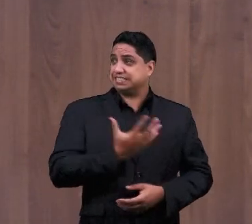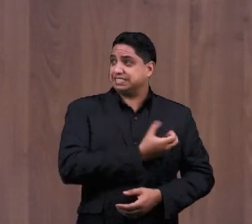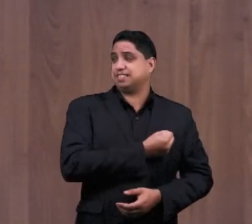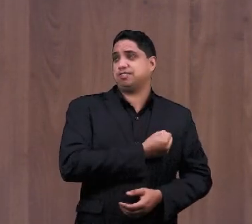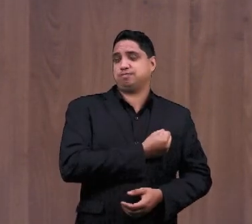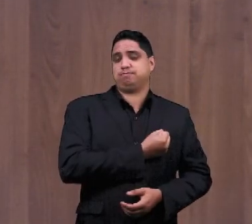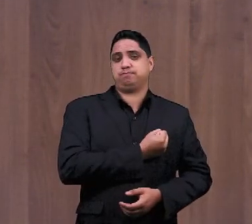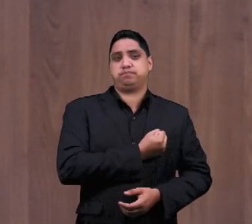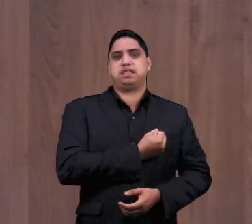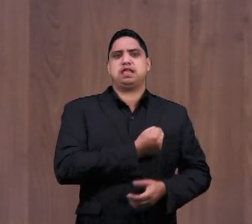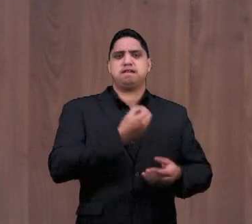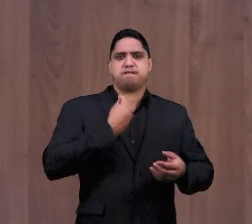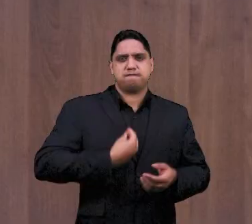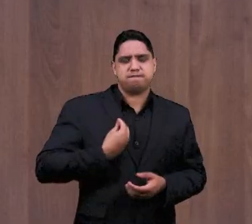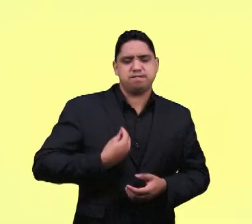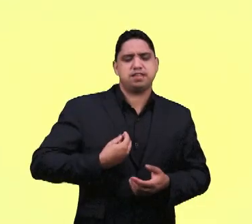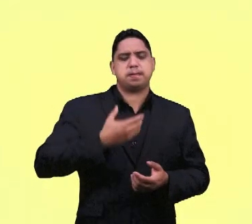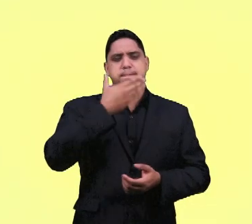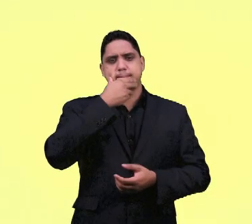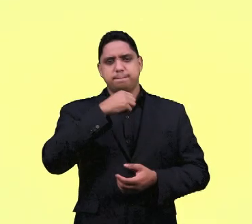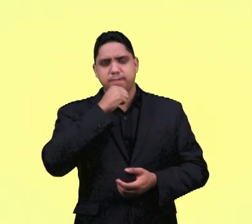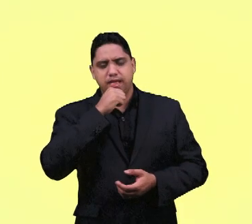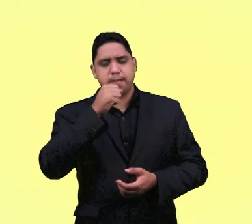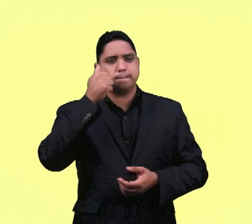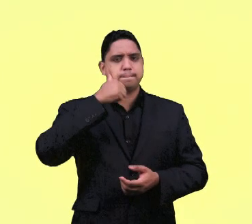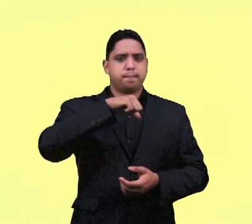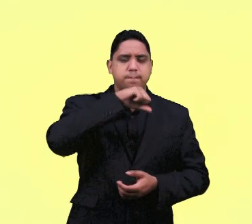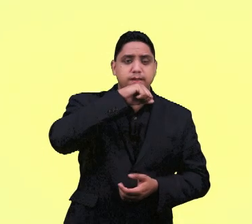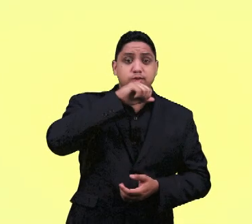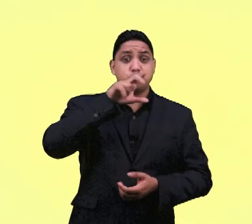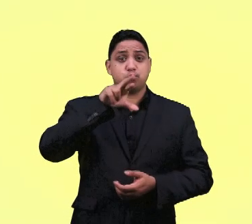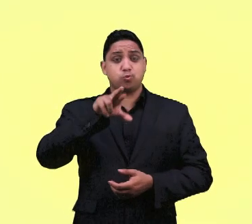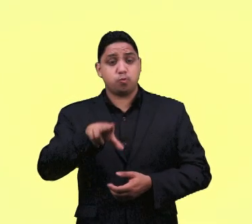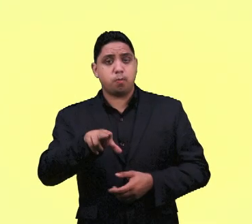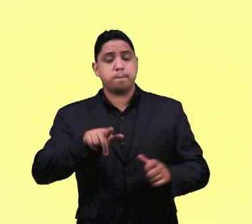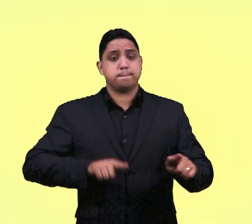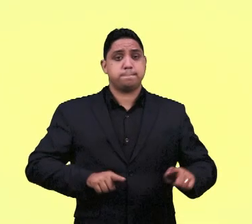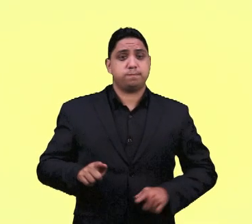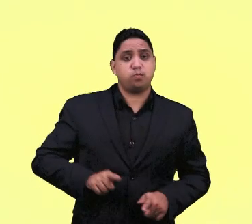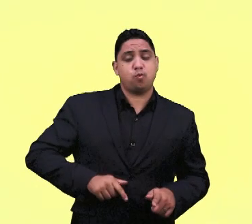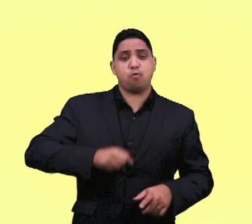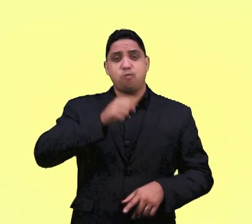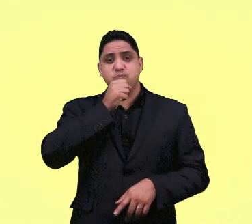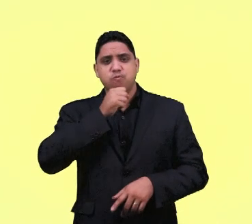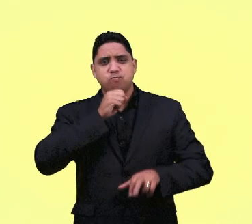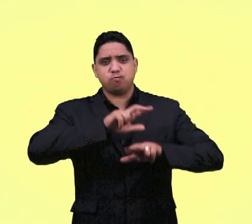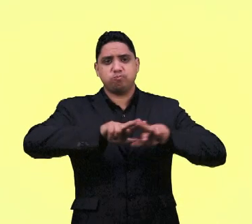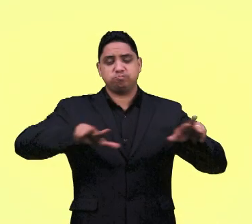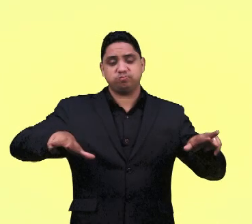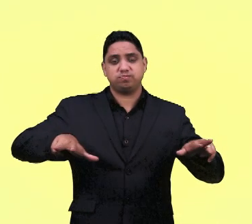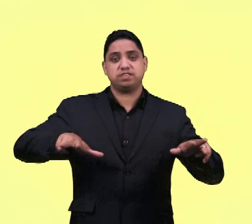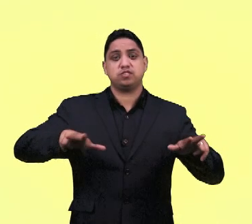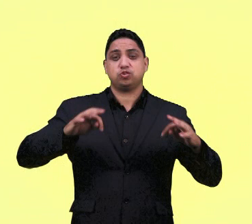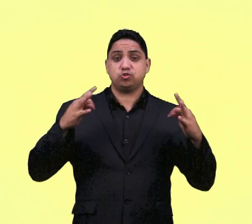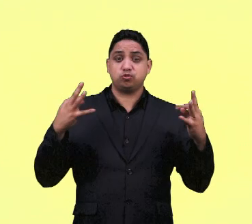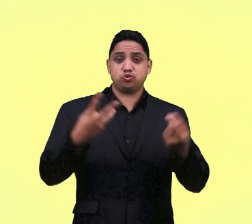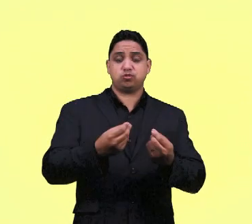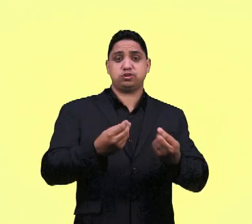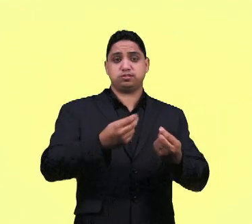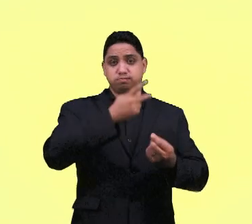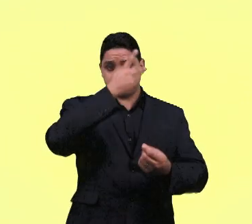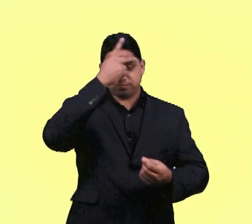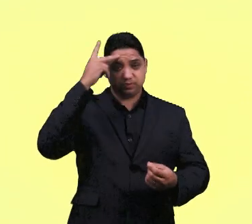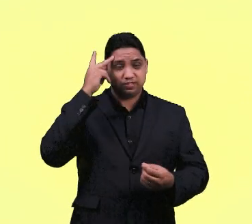du salut dans la vie du père, de la mère, du frère, du cousin,